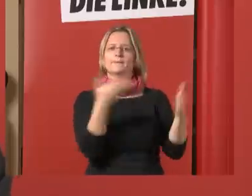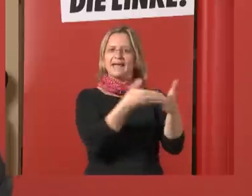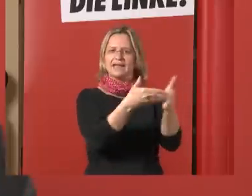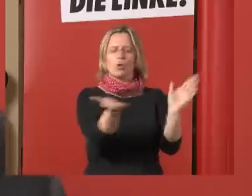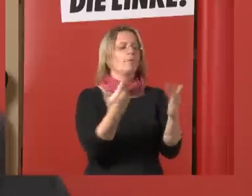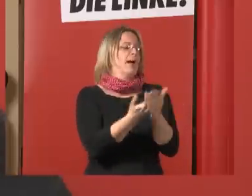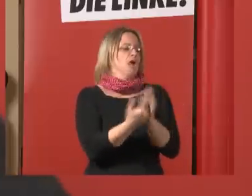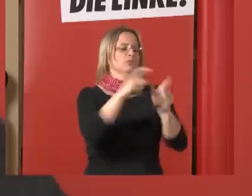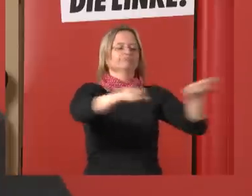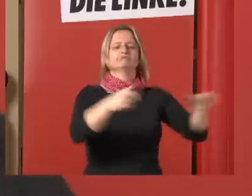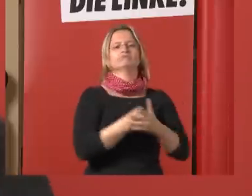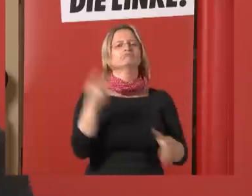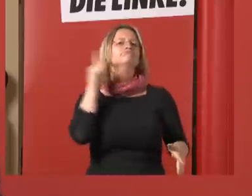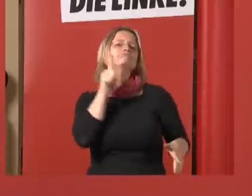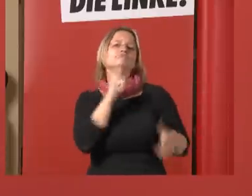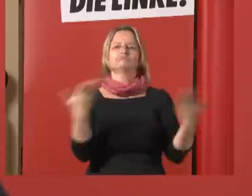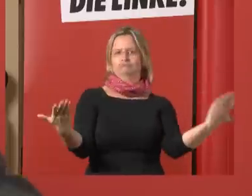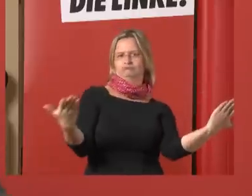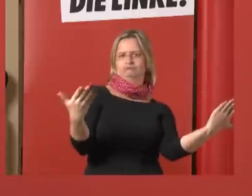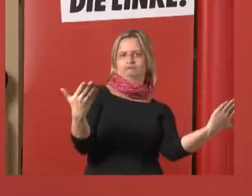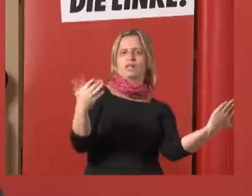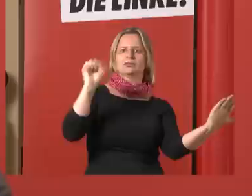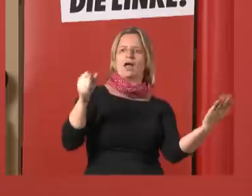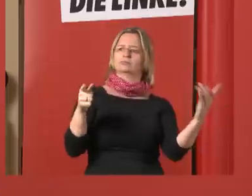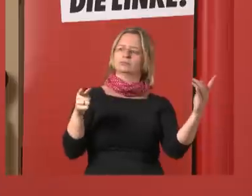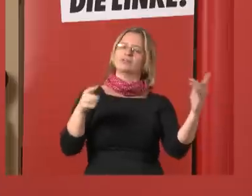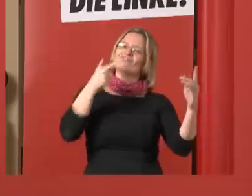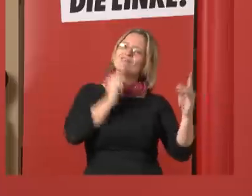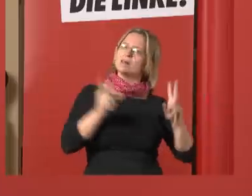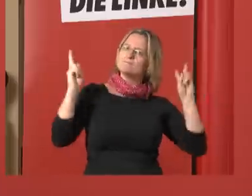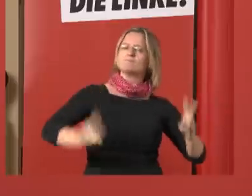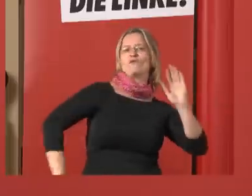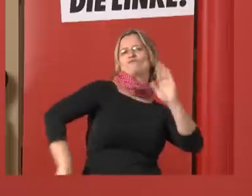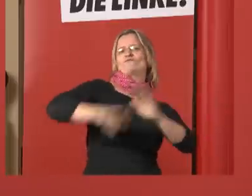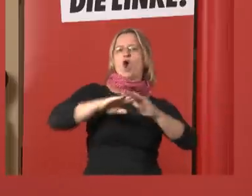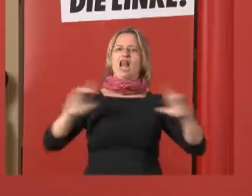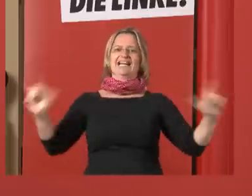ihrer Einschränkungen, zum Beispiel wenn sie nicht hören können,